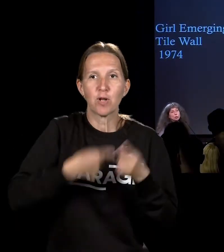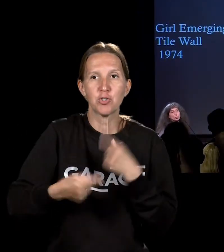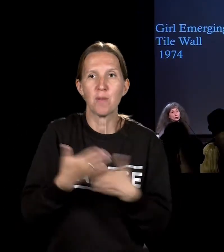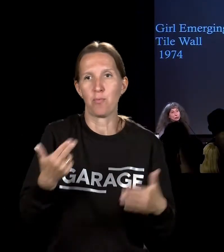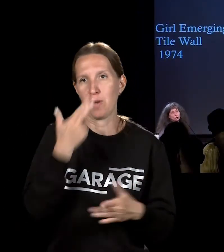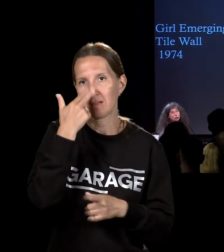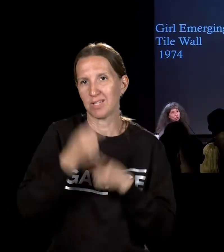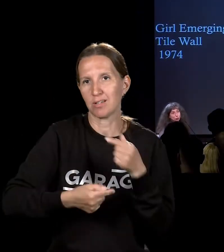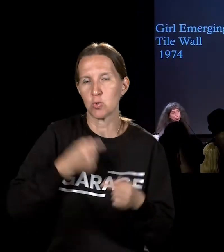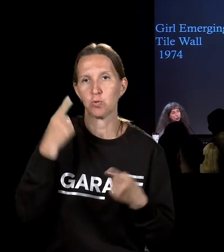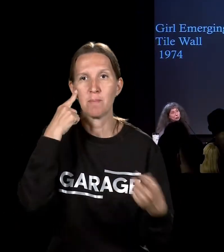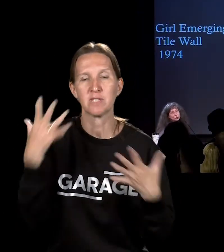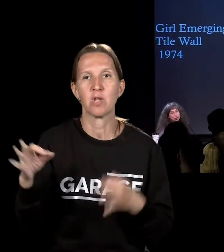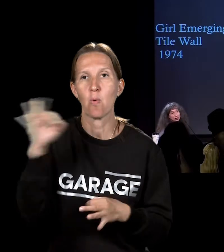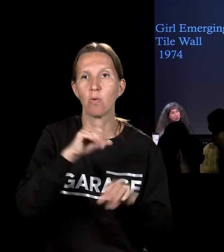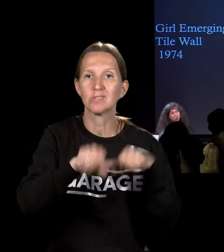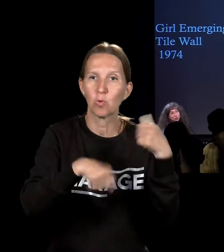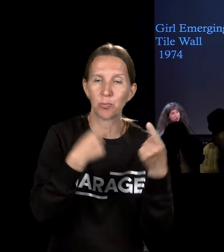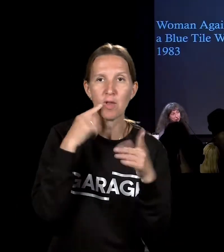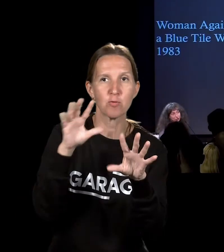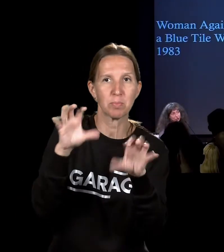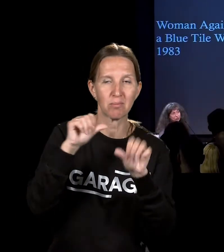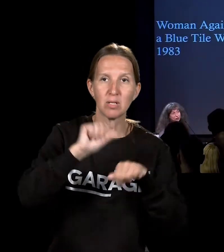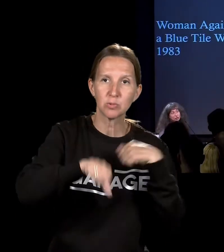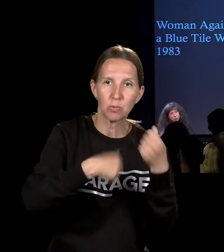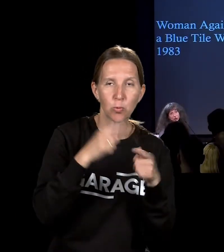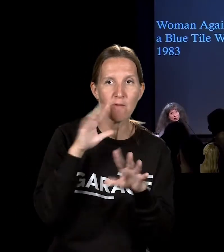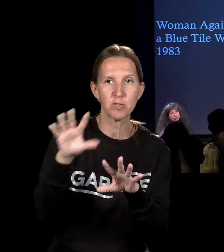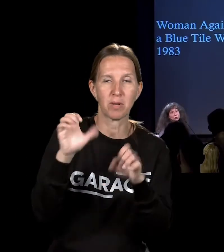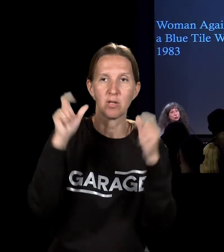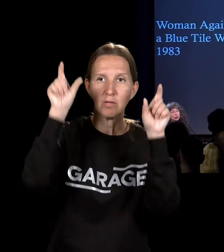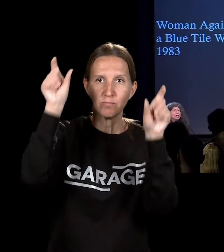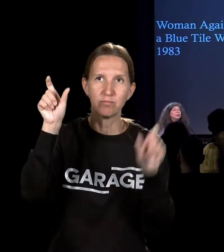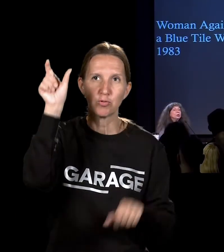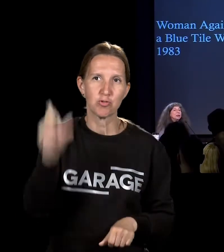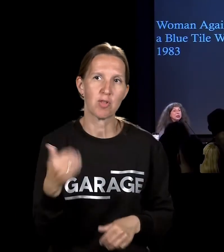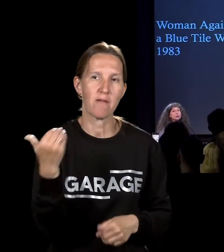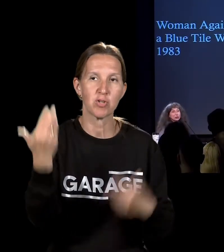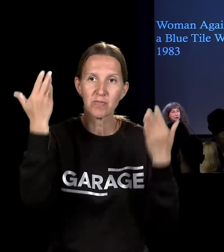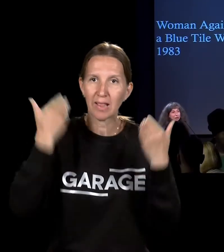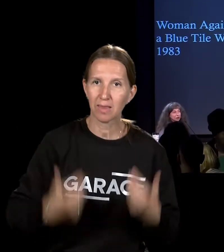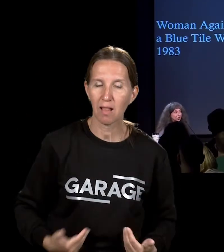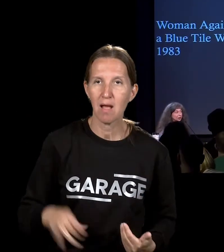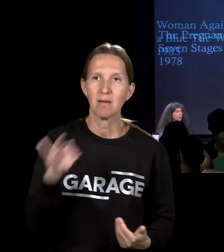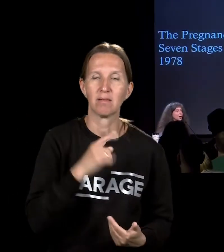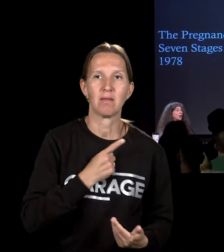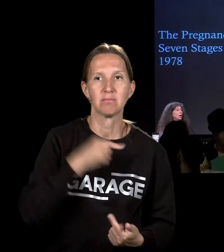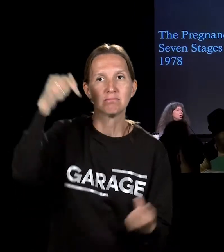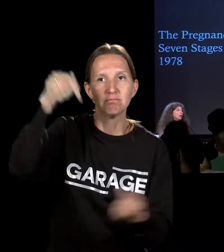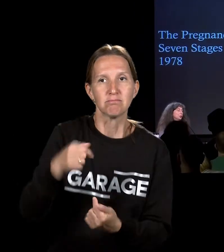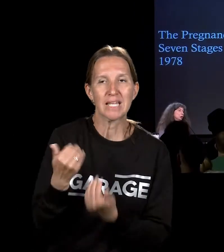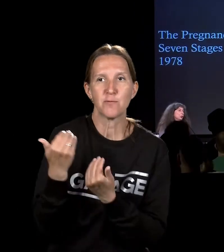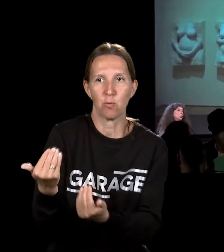традиционного представления о скульптуре, её восприятии, о восприятии человеческого тела, и восприятии индивидуализированности этого тела,